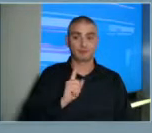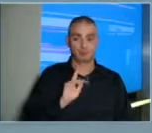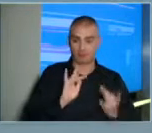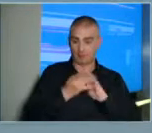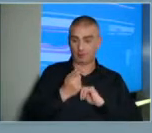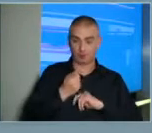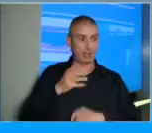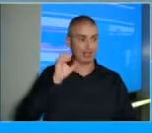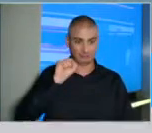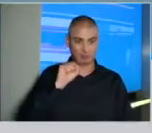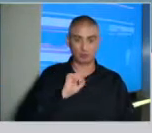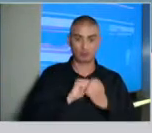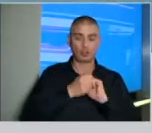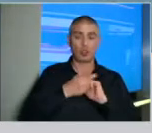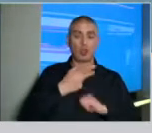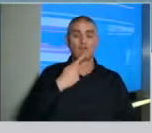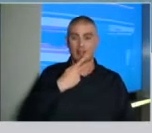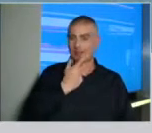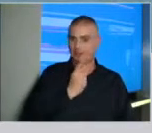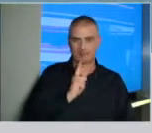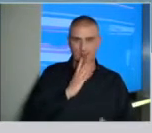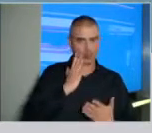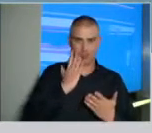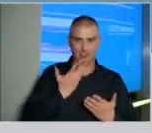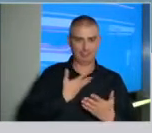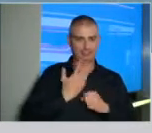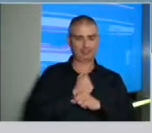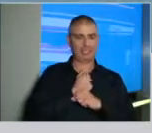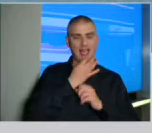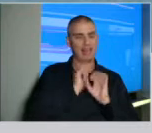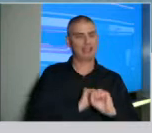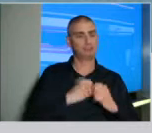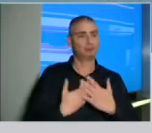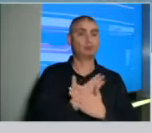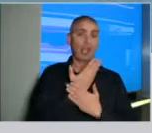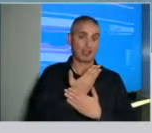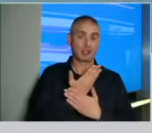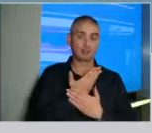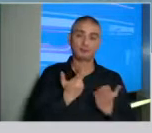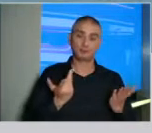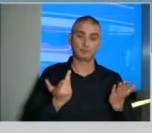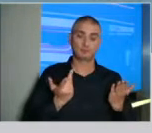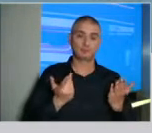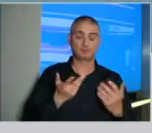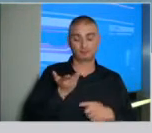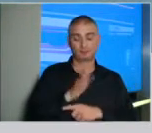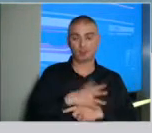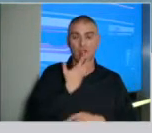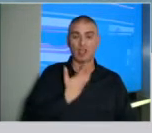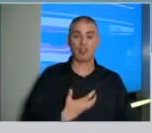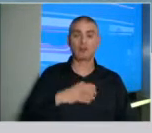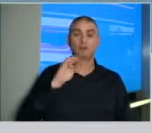שבניגוד לסמוטריץ' או בניגוד לפייגלין כבר לא יזכה ללגיטימציה מחודשת, הוא המנוח, הרב